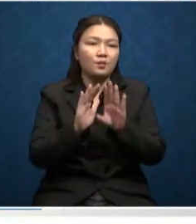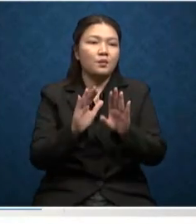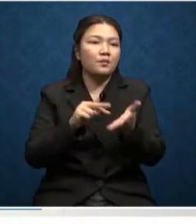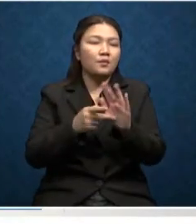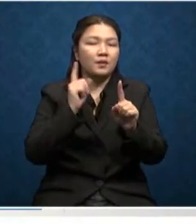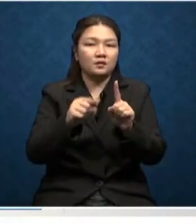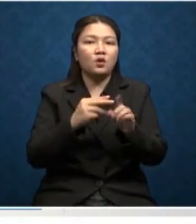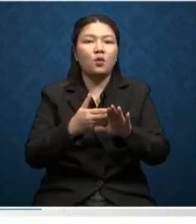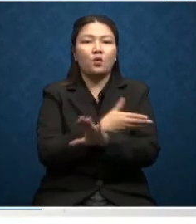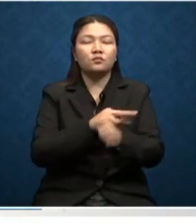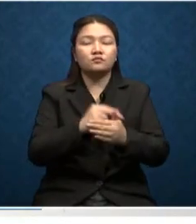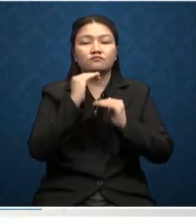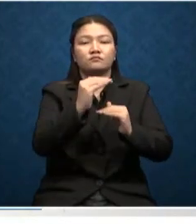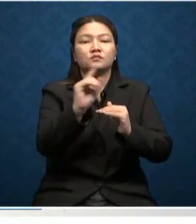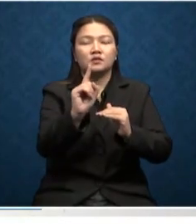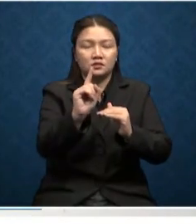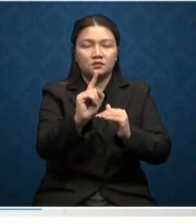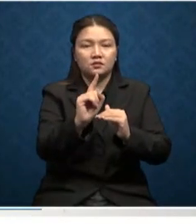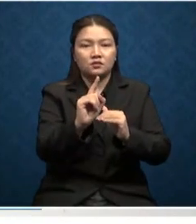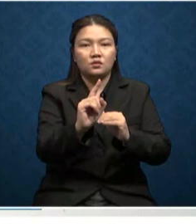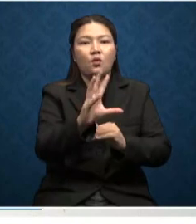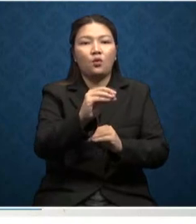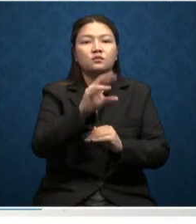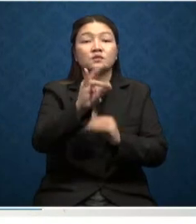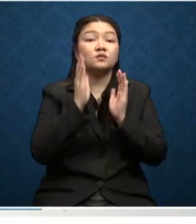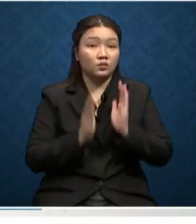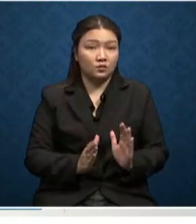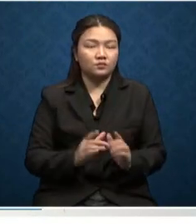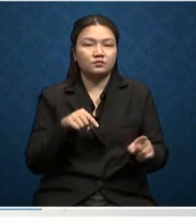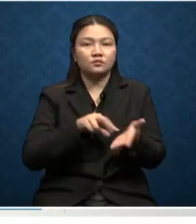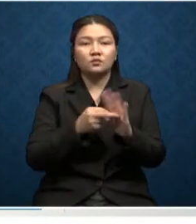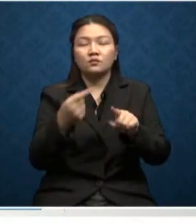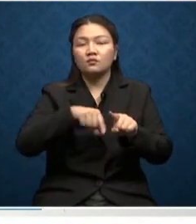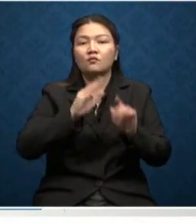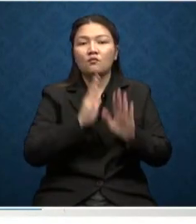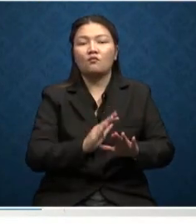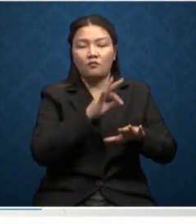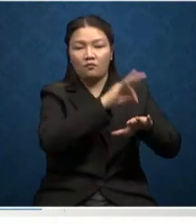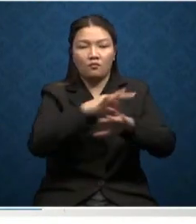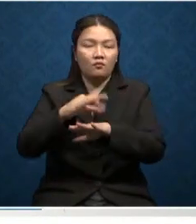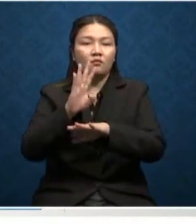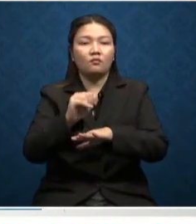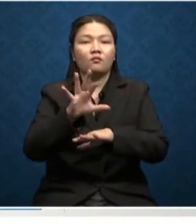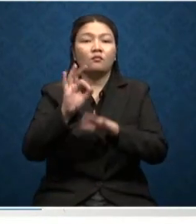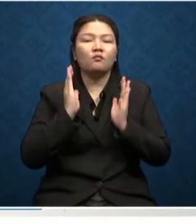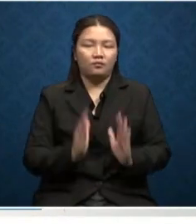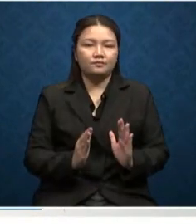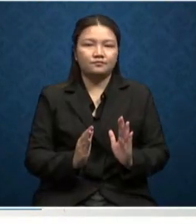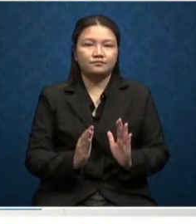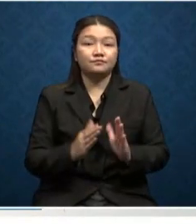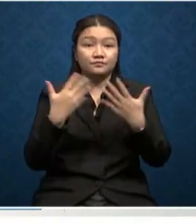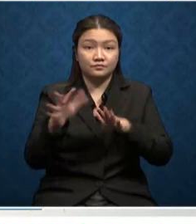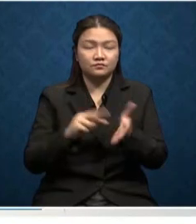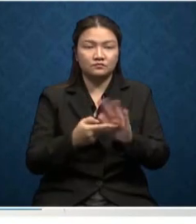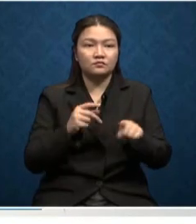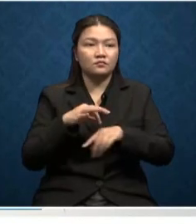อัตรากำลัง67อัตรามีผู้ดำรงตำแหน่ง49คนและตำแห